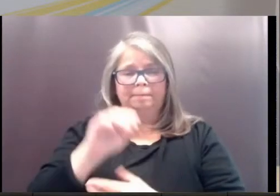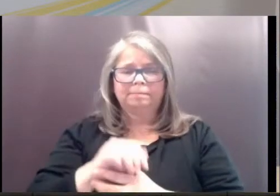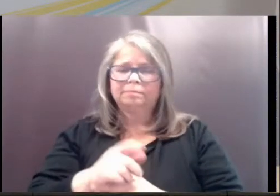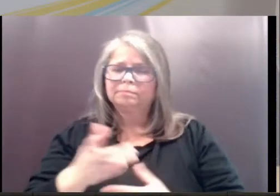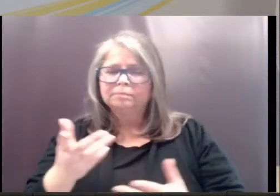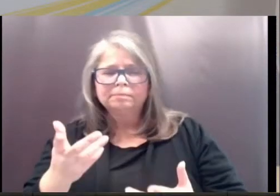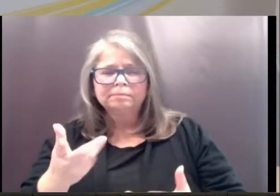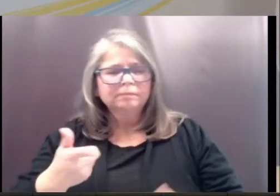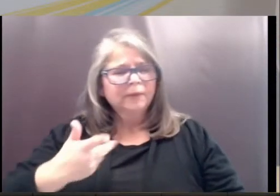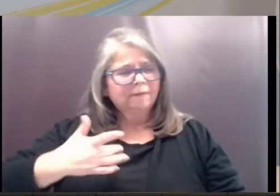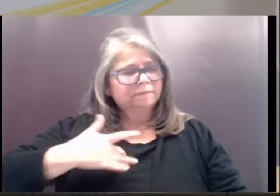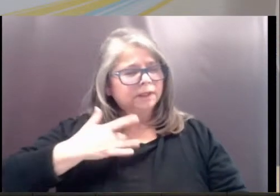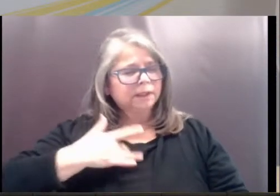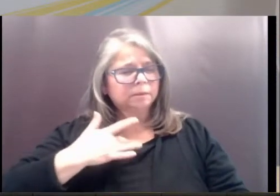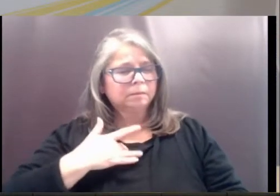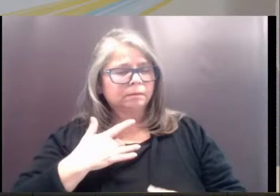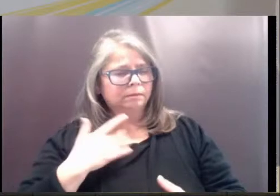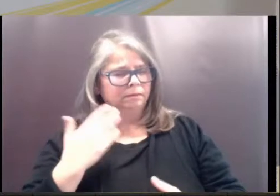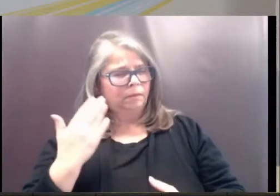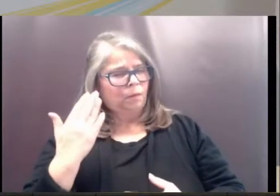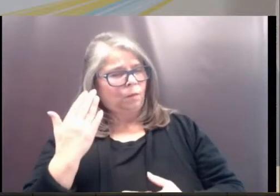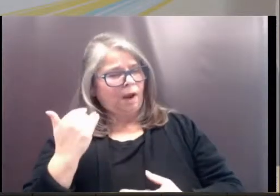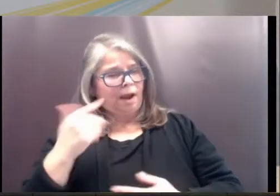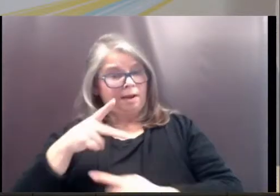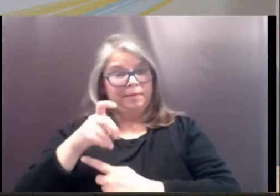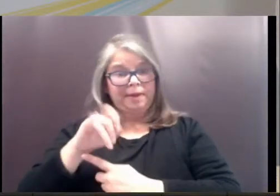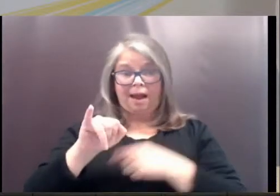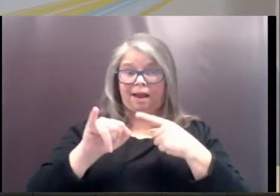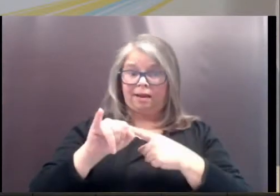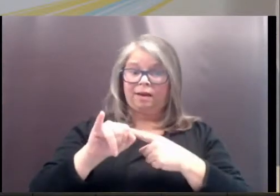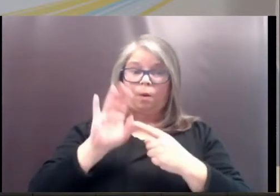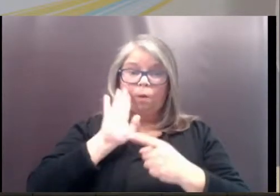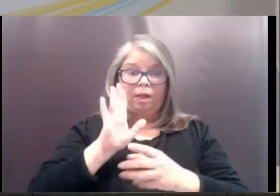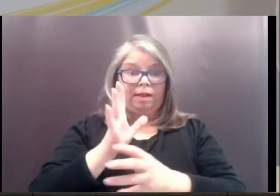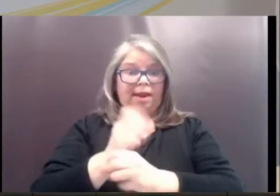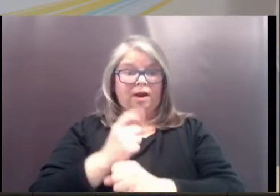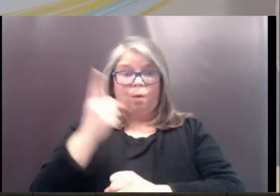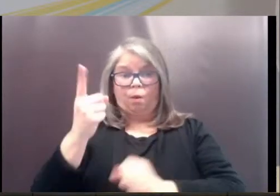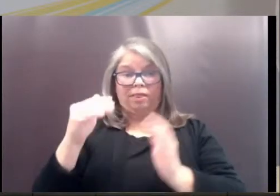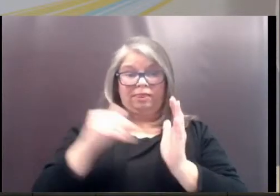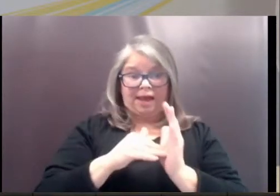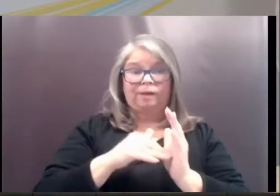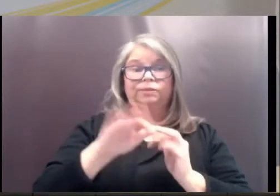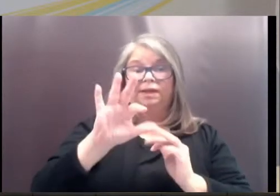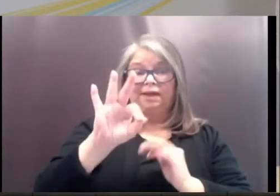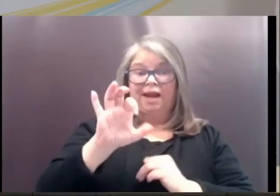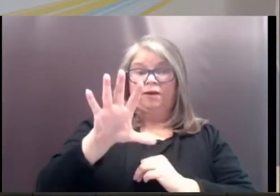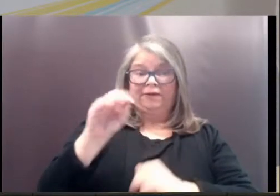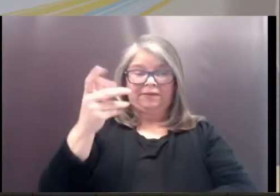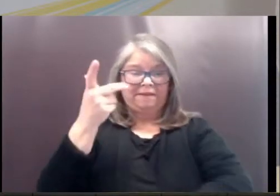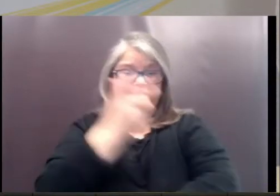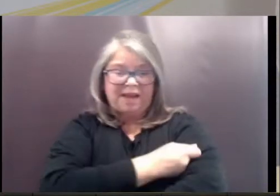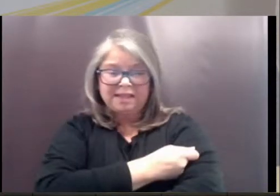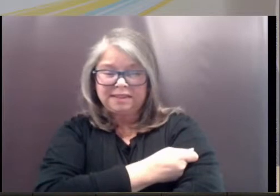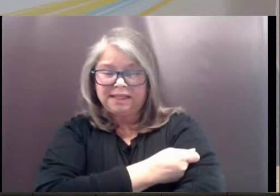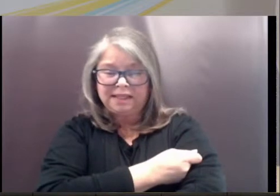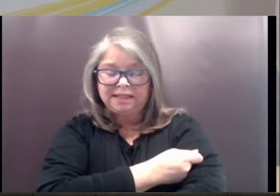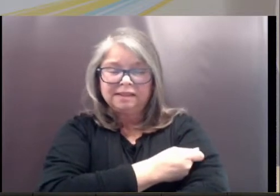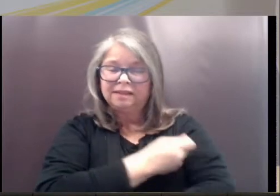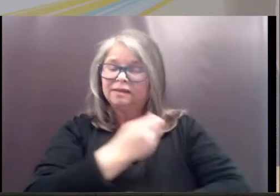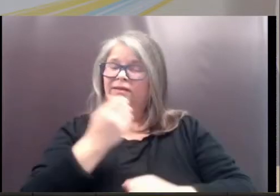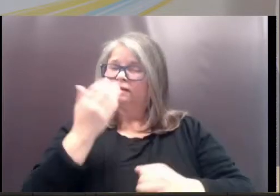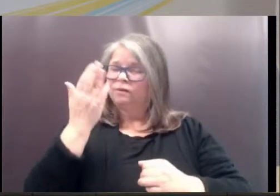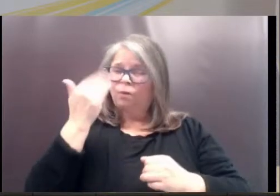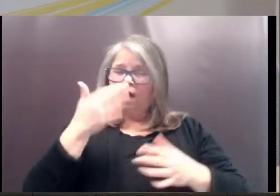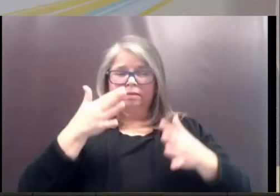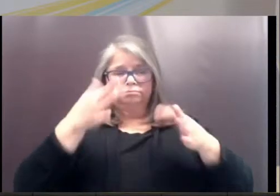getting 1,950 doses? Do you know why the federal government, I guess, came up with that number? It just seems like the dose number